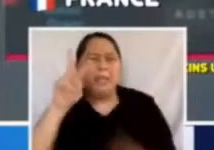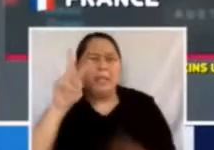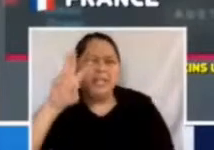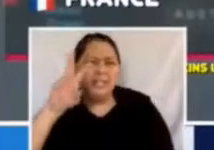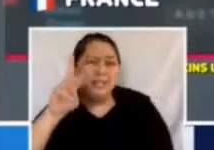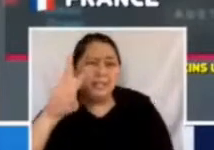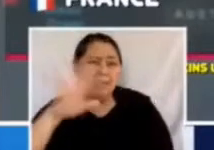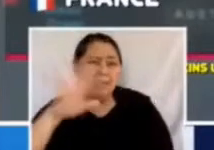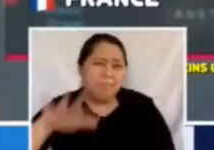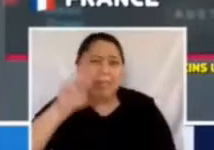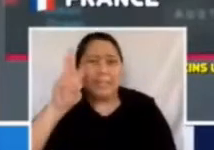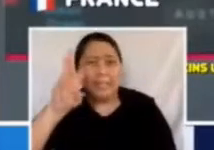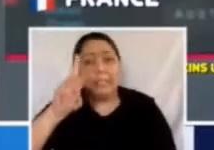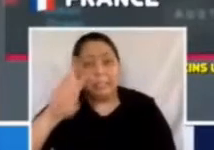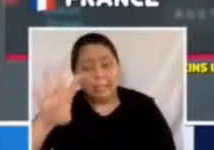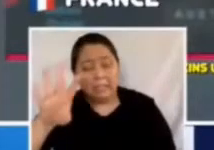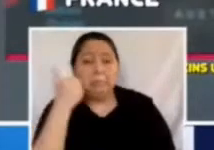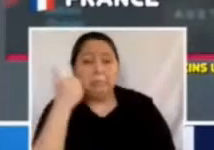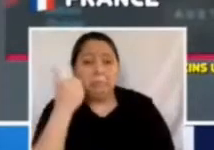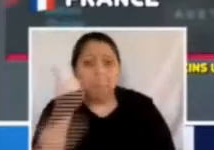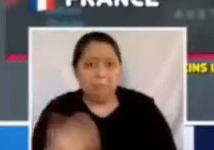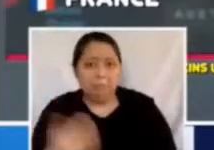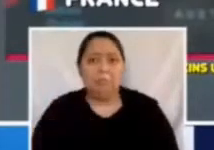1,162,279 na ang nakarecover, habang